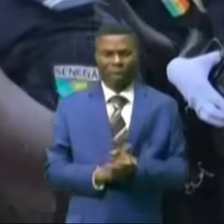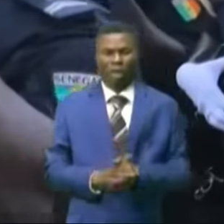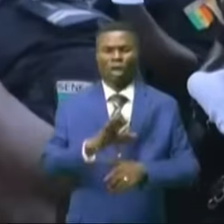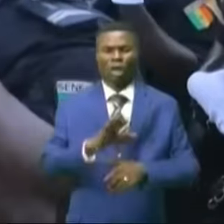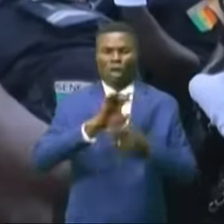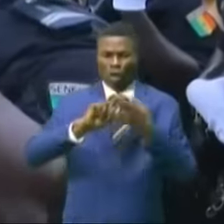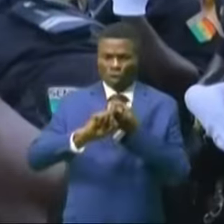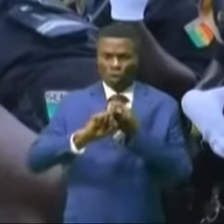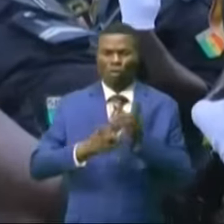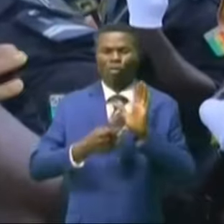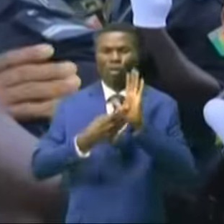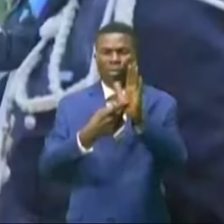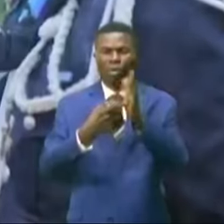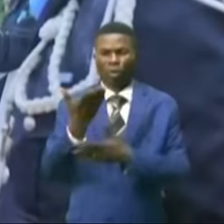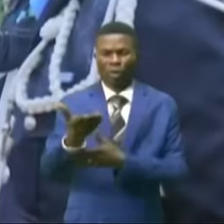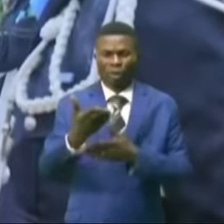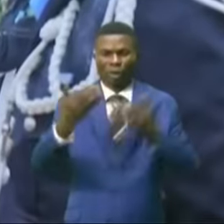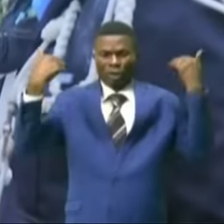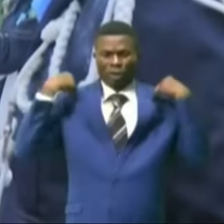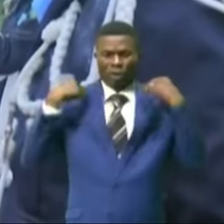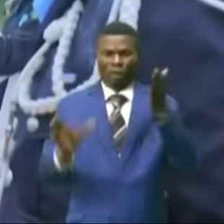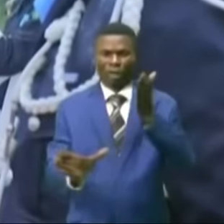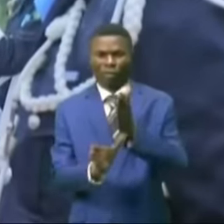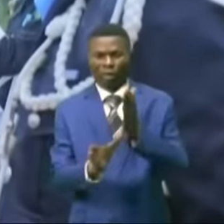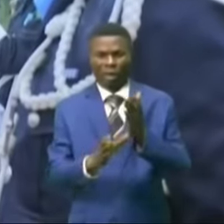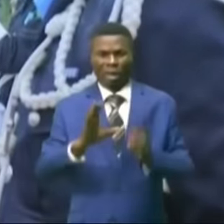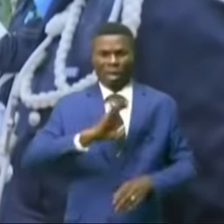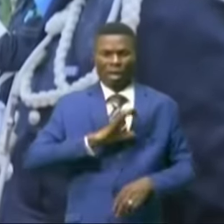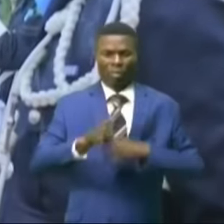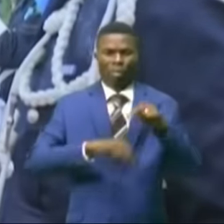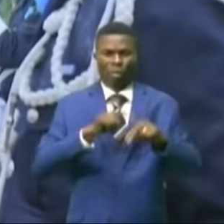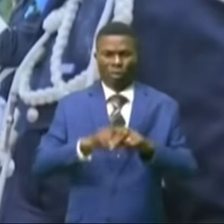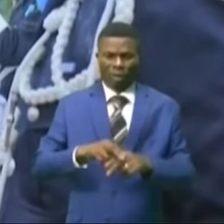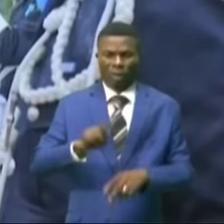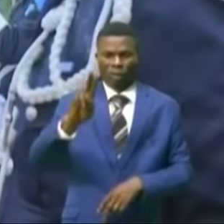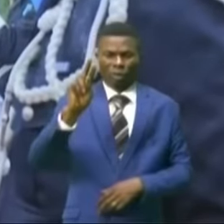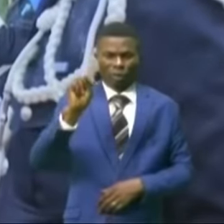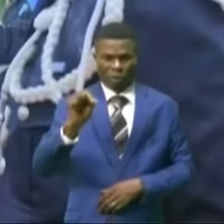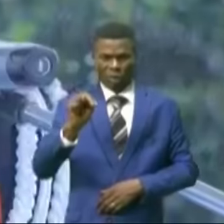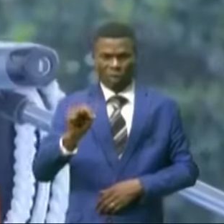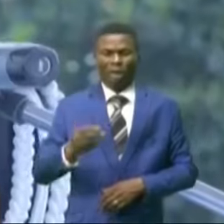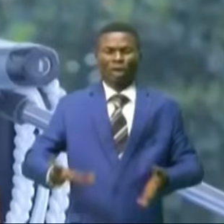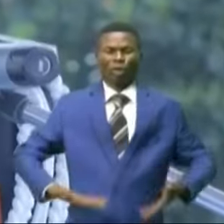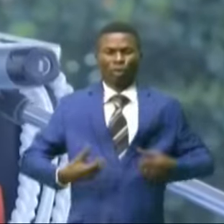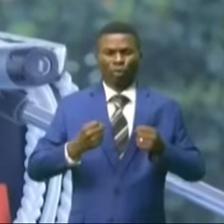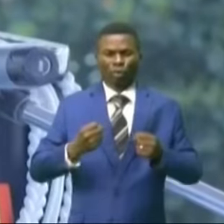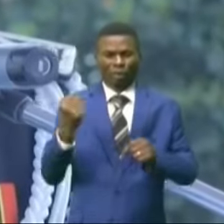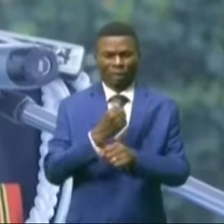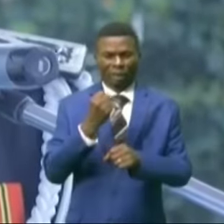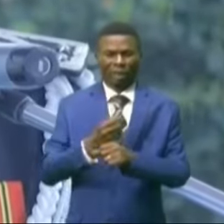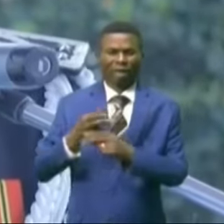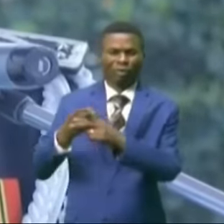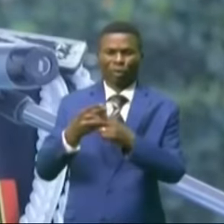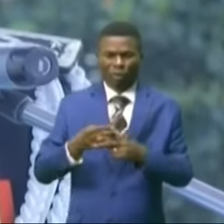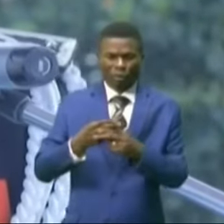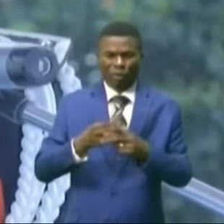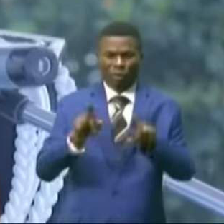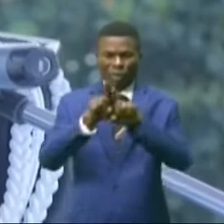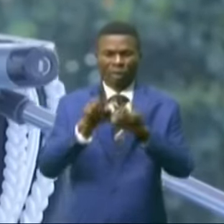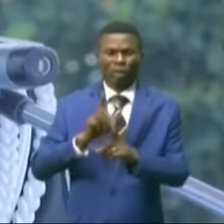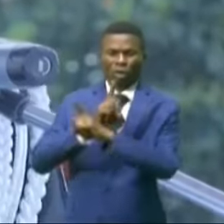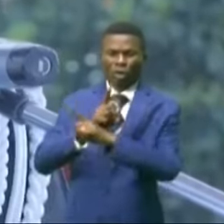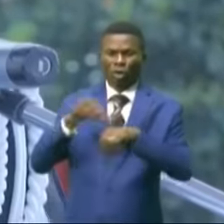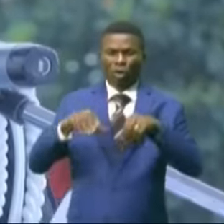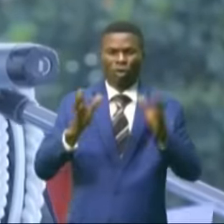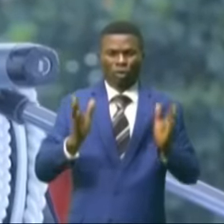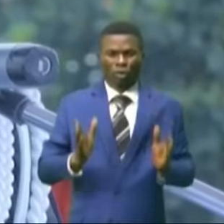également exprimée par le chef adjoint de la police de la MONUSCO qui jette des fleurs au service de sécurité et de défense